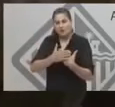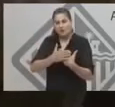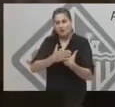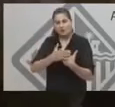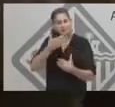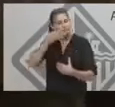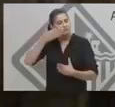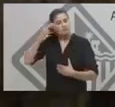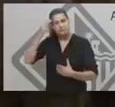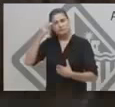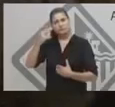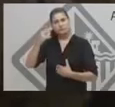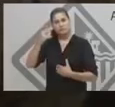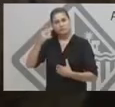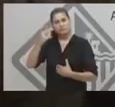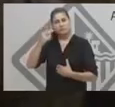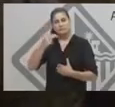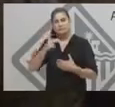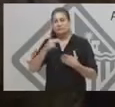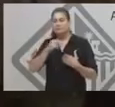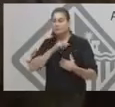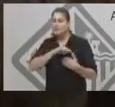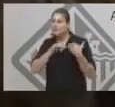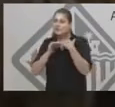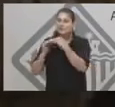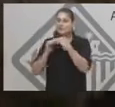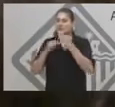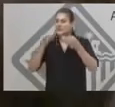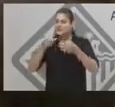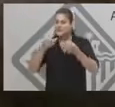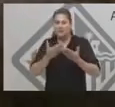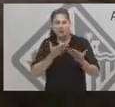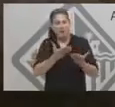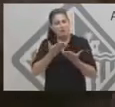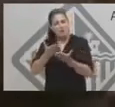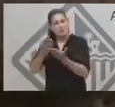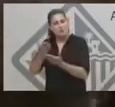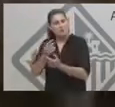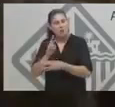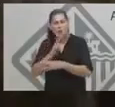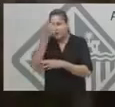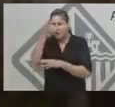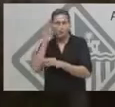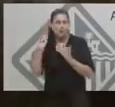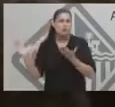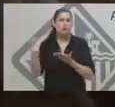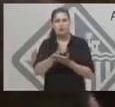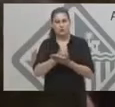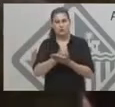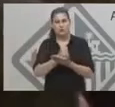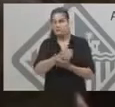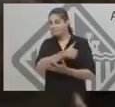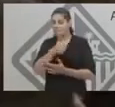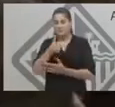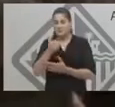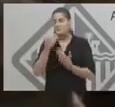digne, un batlle equànim i que sempre ens ha ajudat a cada un de nosaltres com a regidors. O sigui que, en primer